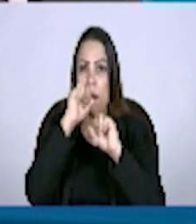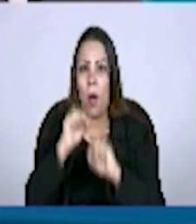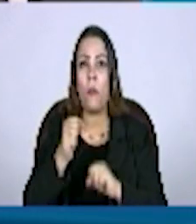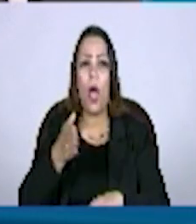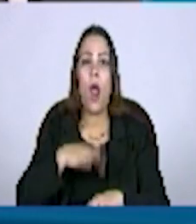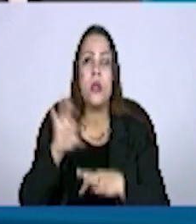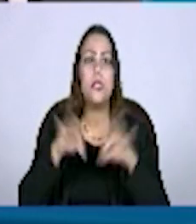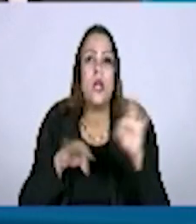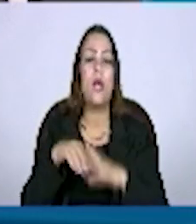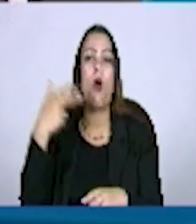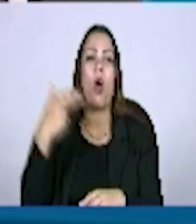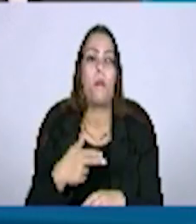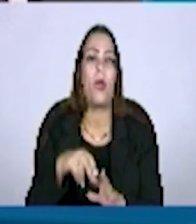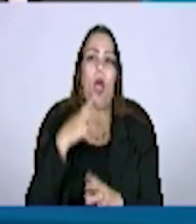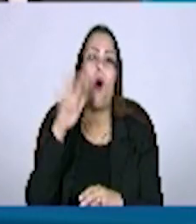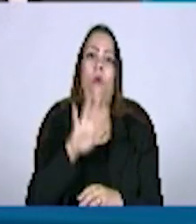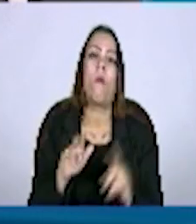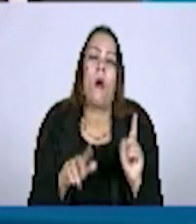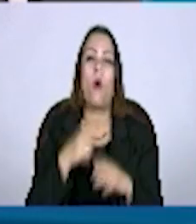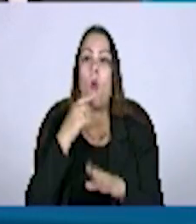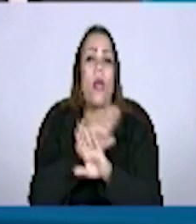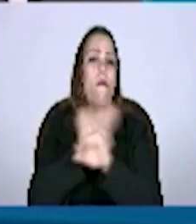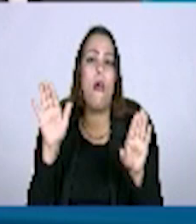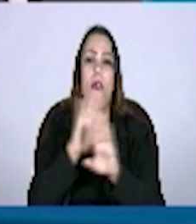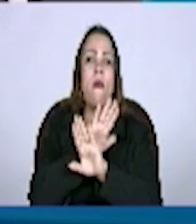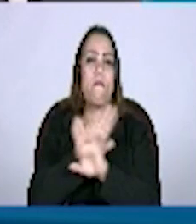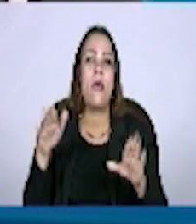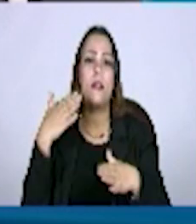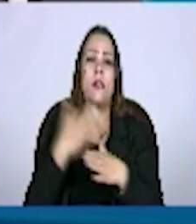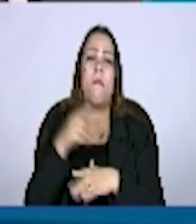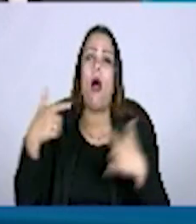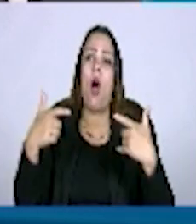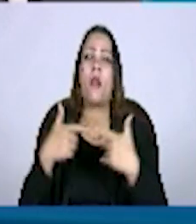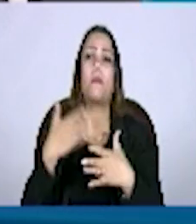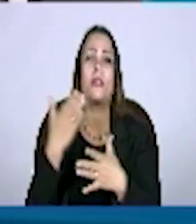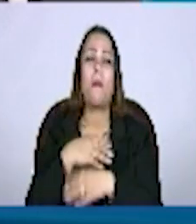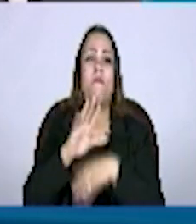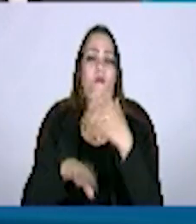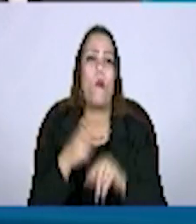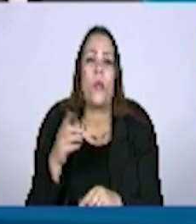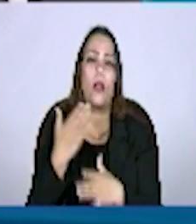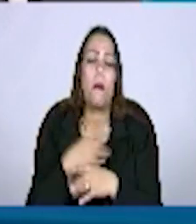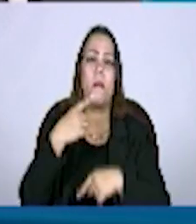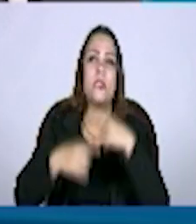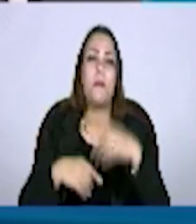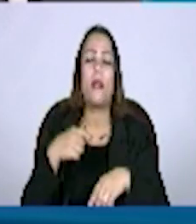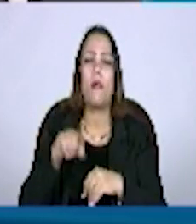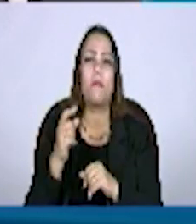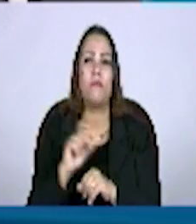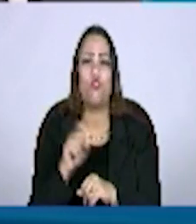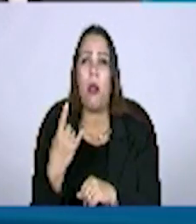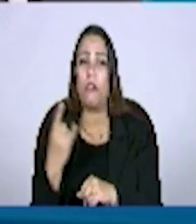للسياسات الغربيه وكله عمال يقول كفايه كفايه لهذه الحرب العباسيه التي استمرت بهذه